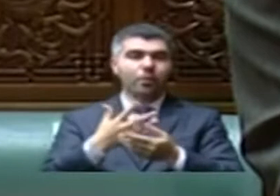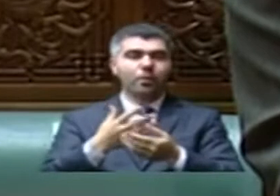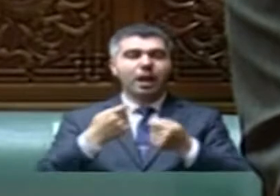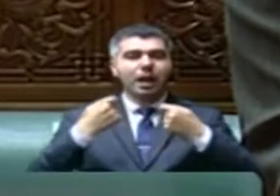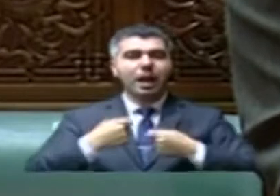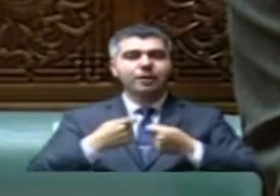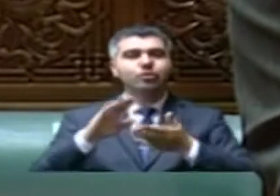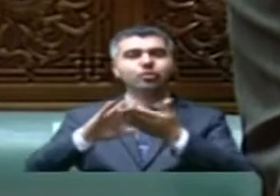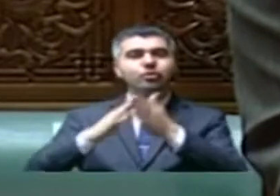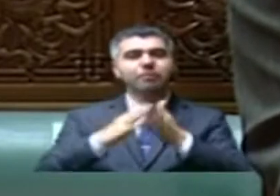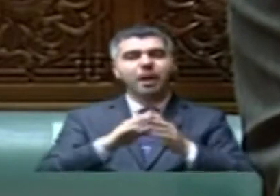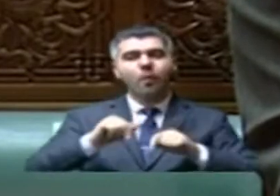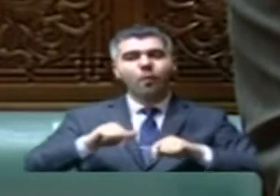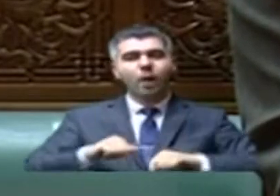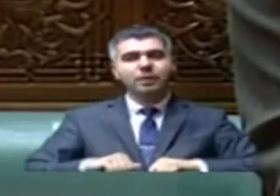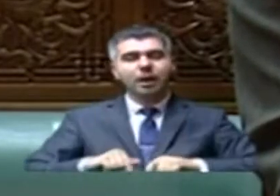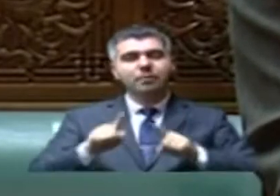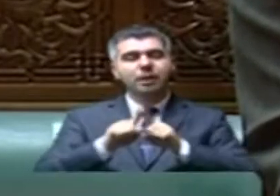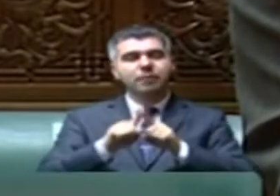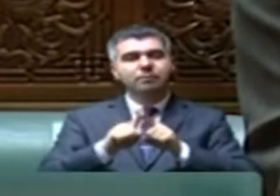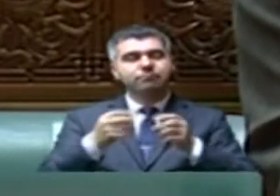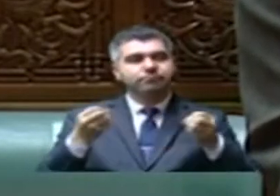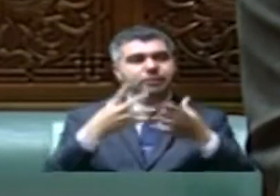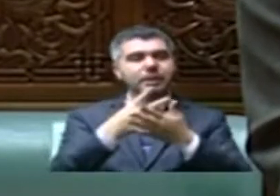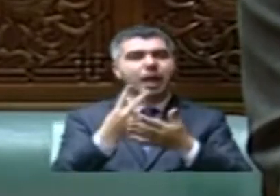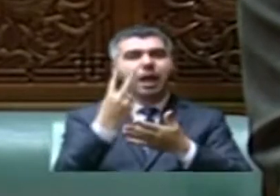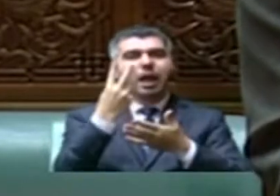2006، نستفيق على حقيقة أن